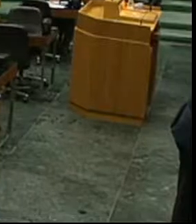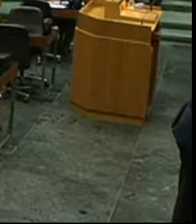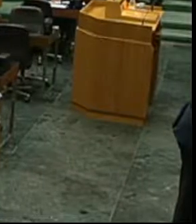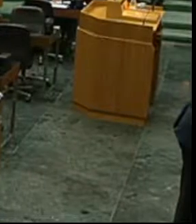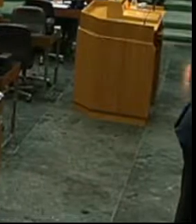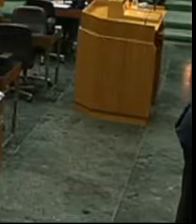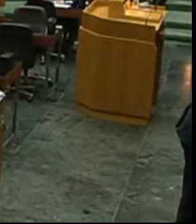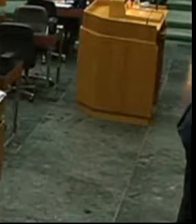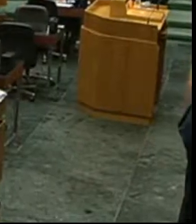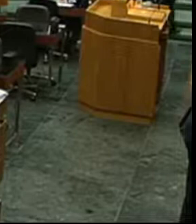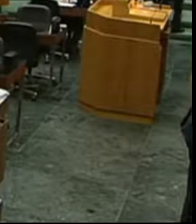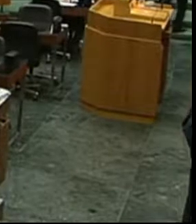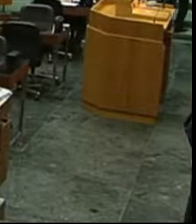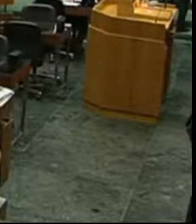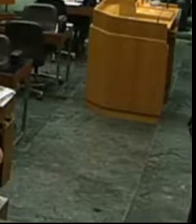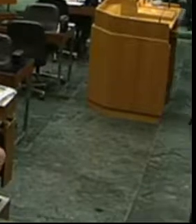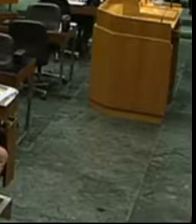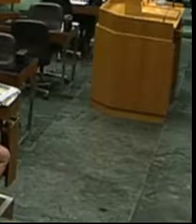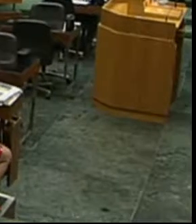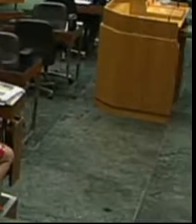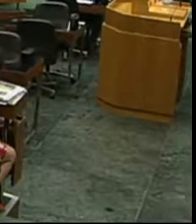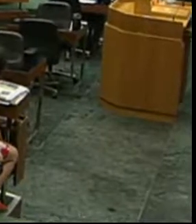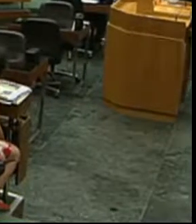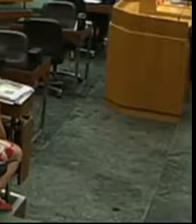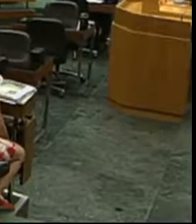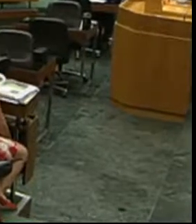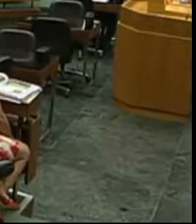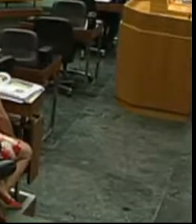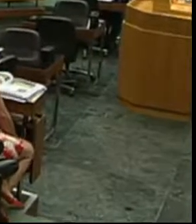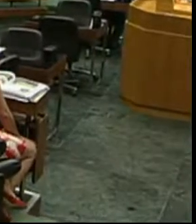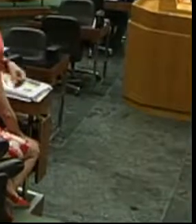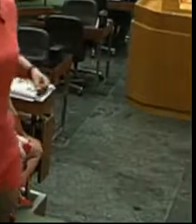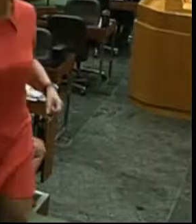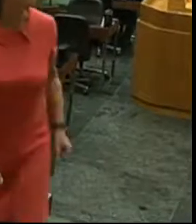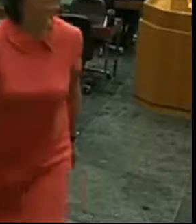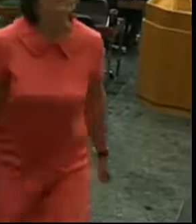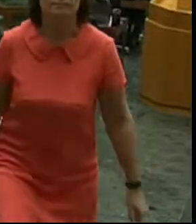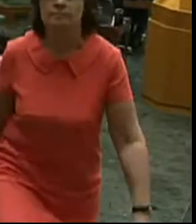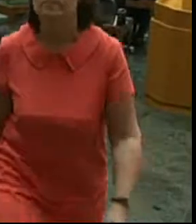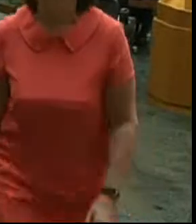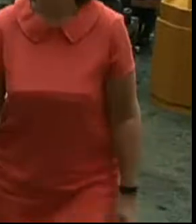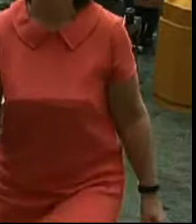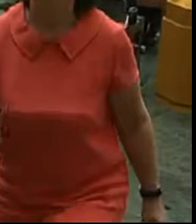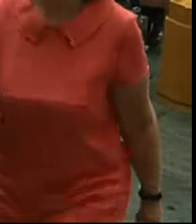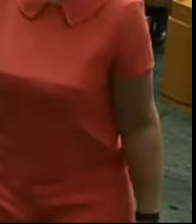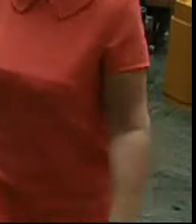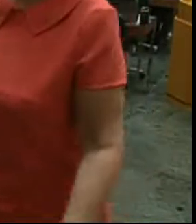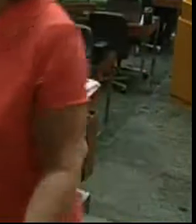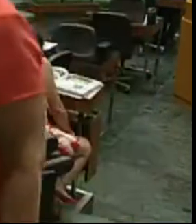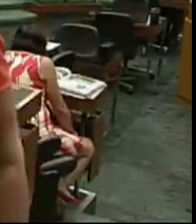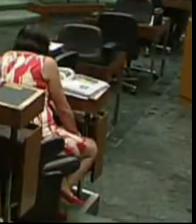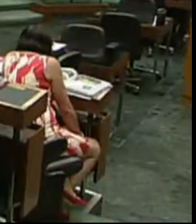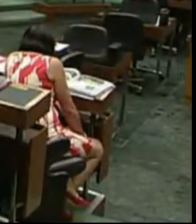So die Argumente in der vorangegangenen Debatte rund um eine mögliche Steuerreform,